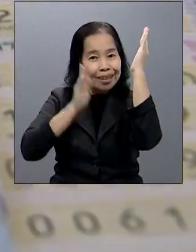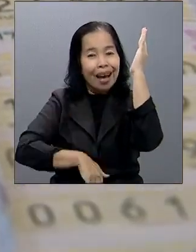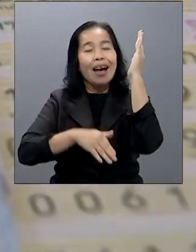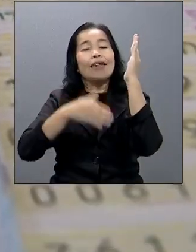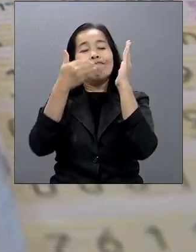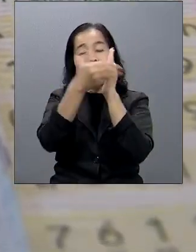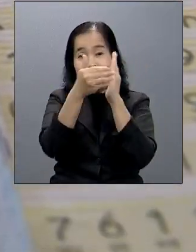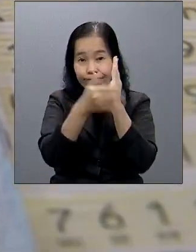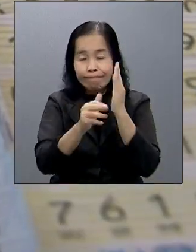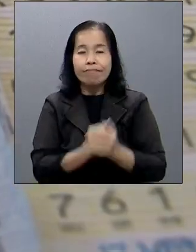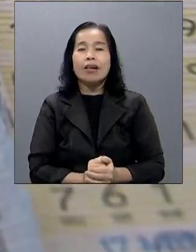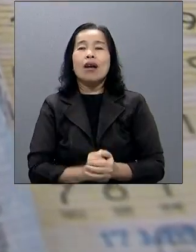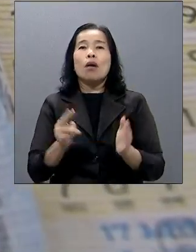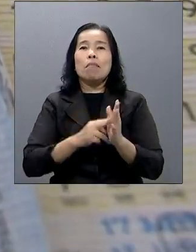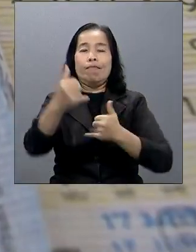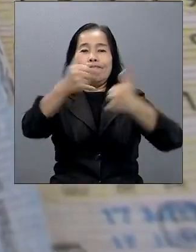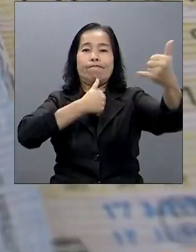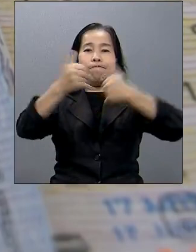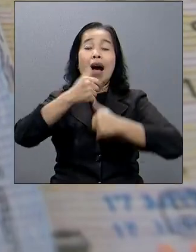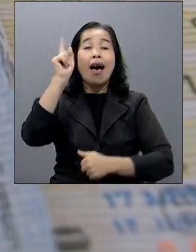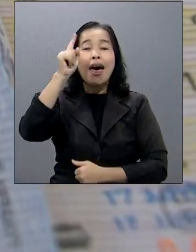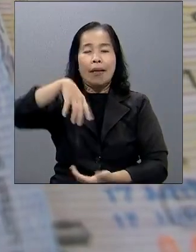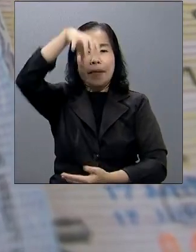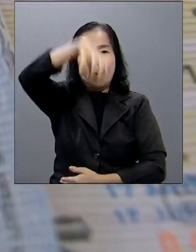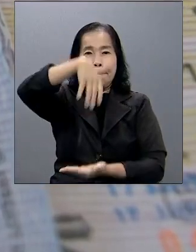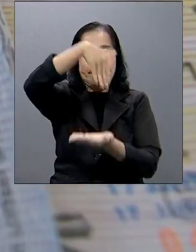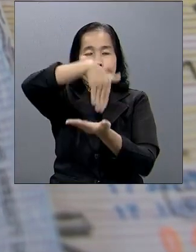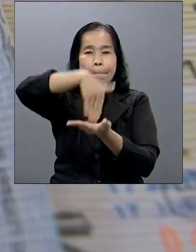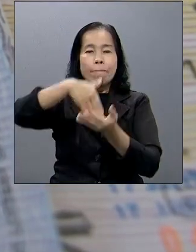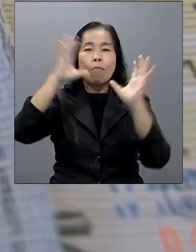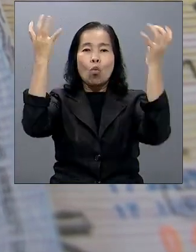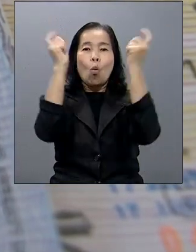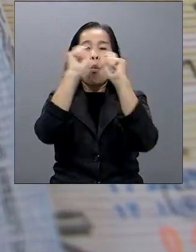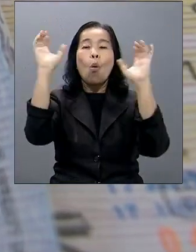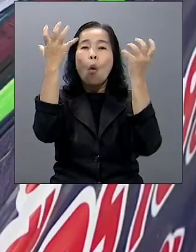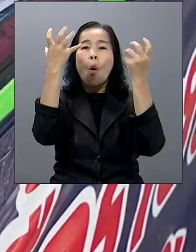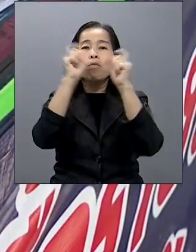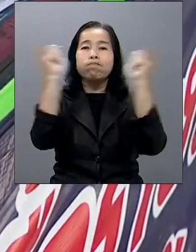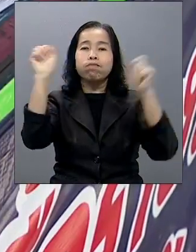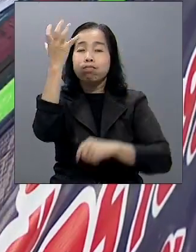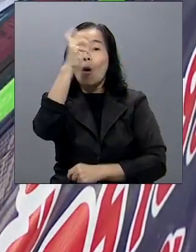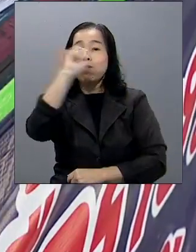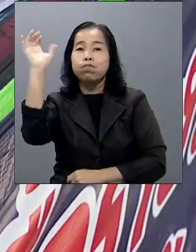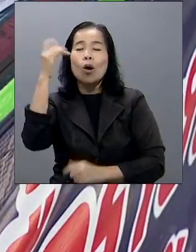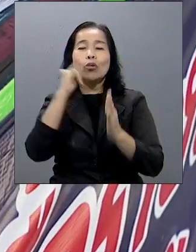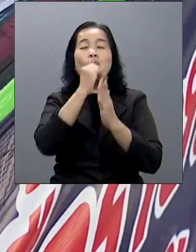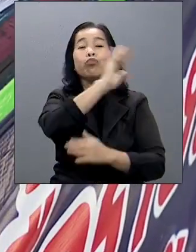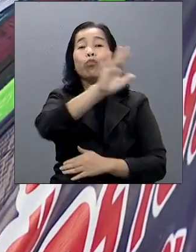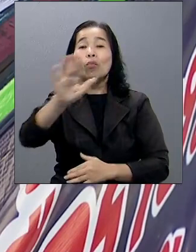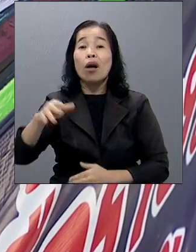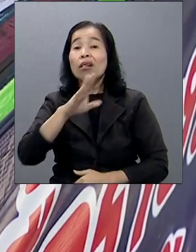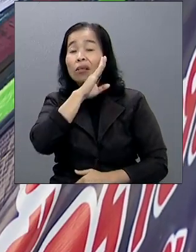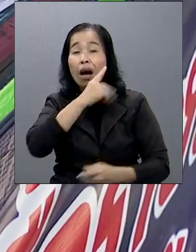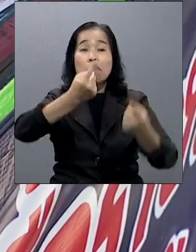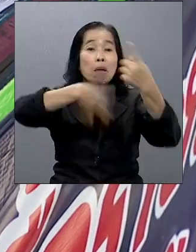กเฉียงเหนือก็คือให้ไปฟังที่อาคารออกรางวัลที่จังหวัดนั้นๆนะคะเขาบอกว่าถ้าไม่มาต